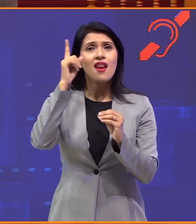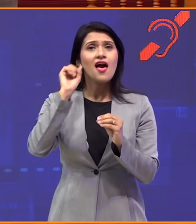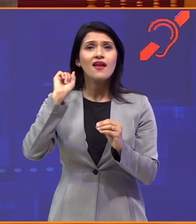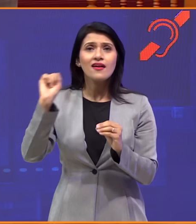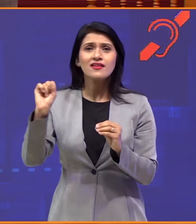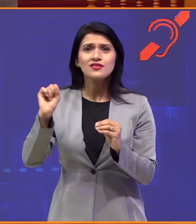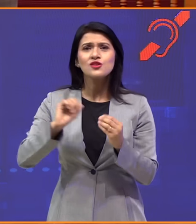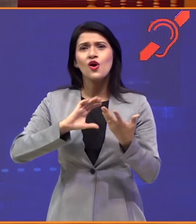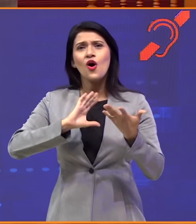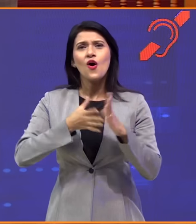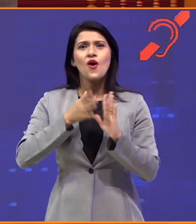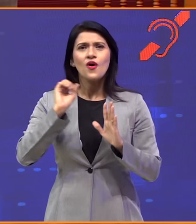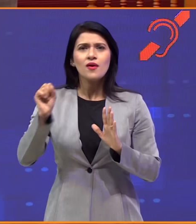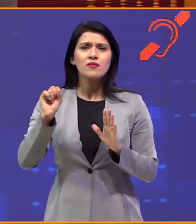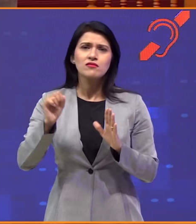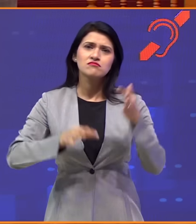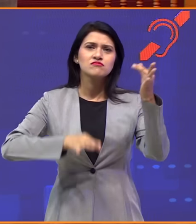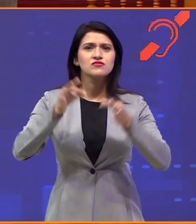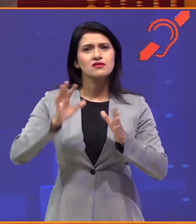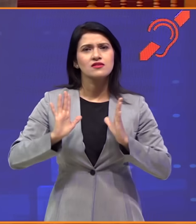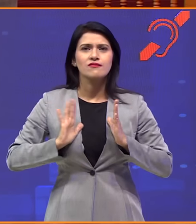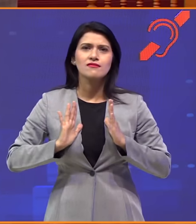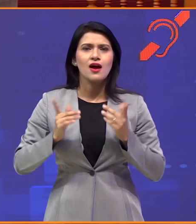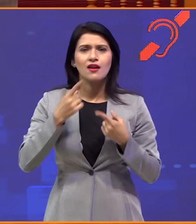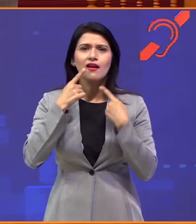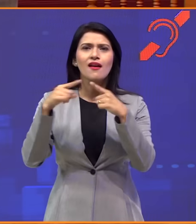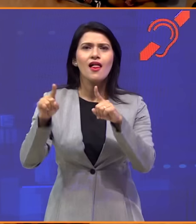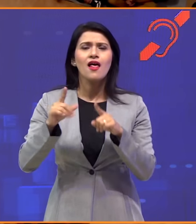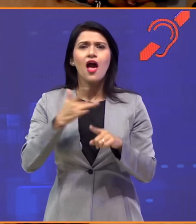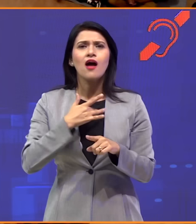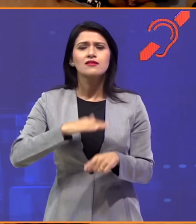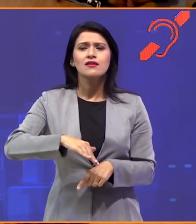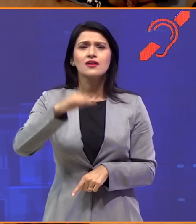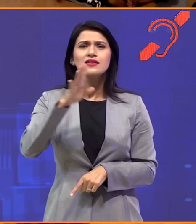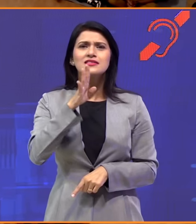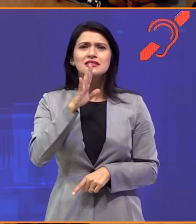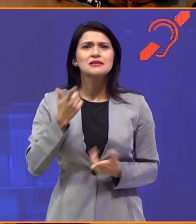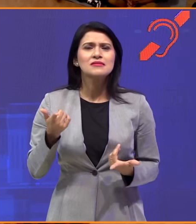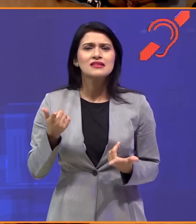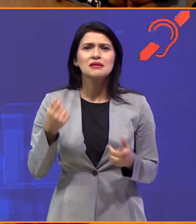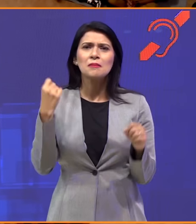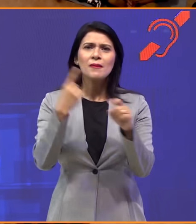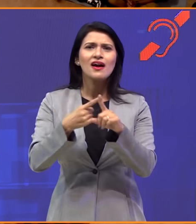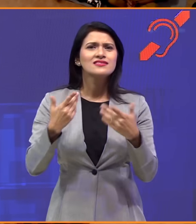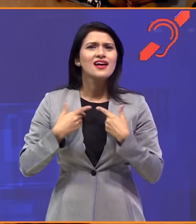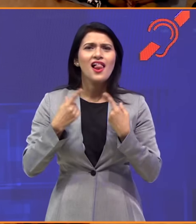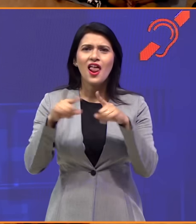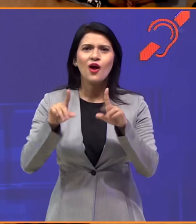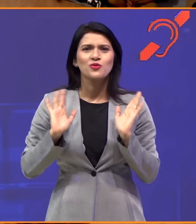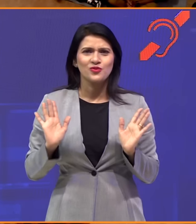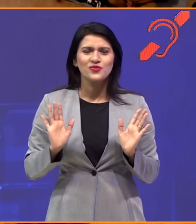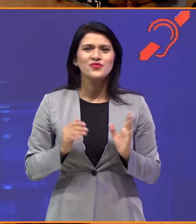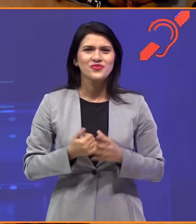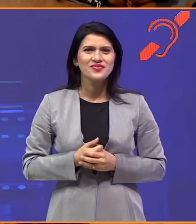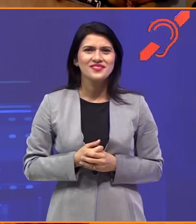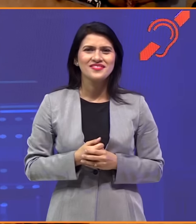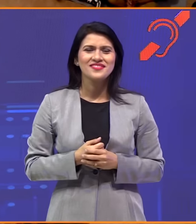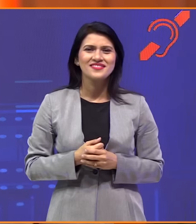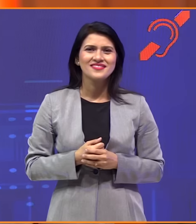उसको तो उसके साथ न्याय तो करना पड़ेगा तभी वह आदमी इस तरह का है कि अपने बेटे और हम